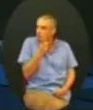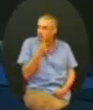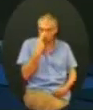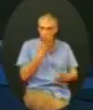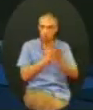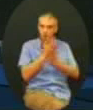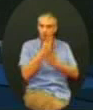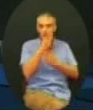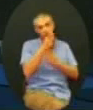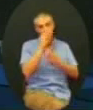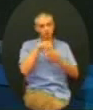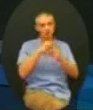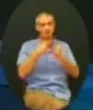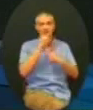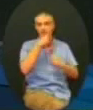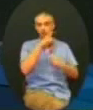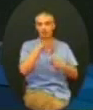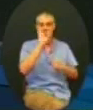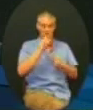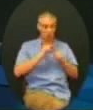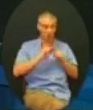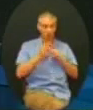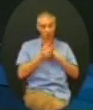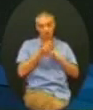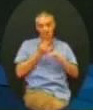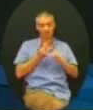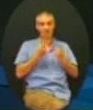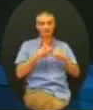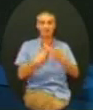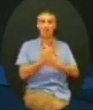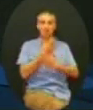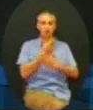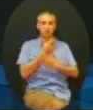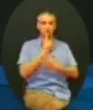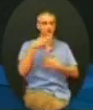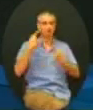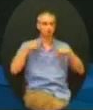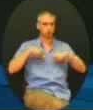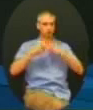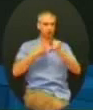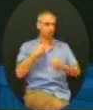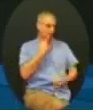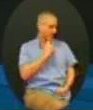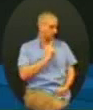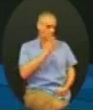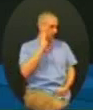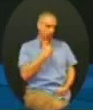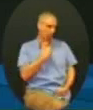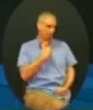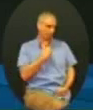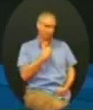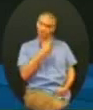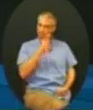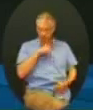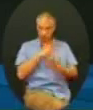בעיניך שאתה, ששייך לוועידה הישנה, תבחר חודש לפני הוועידה החדשה מיושב ראש המרץ? אני אמרתי שלא. לא הקשבת לי, לא הקשבת לי. זה